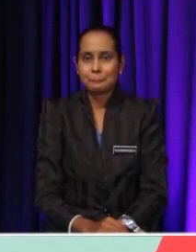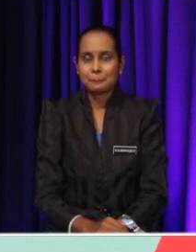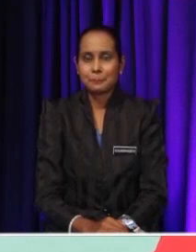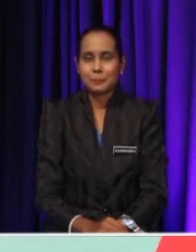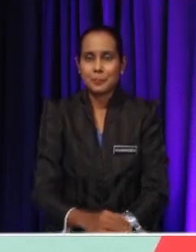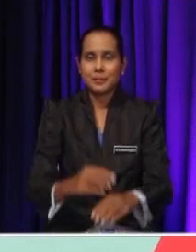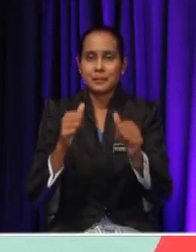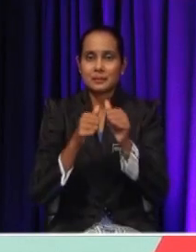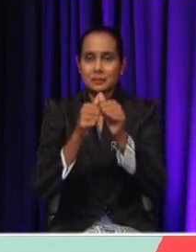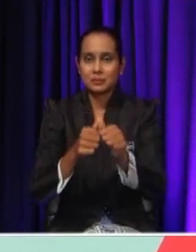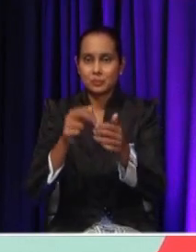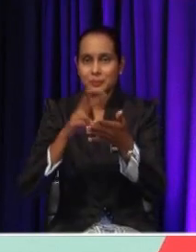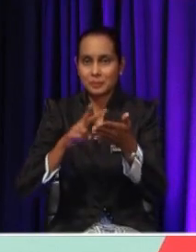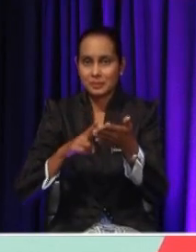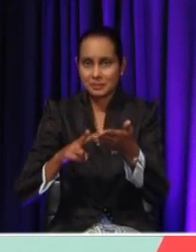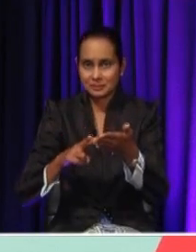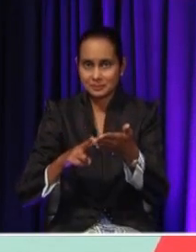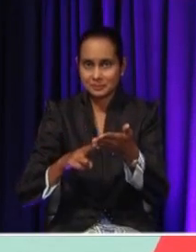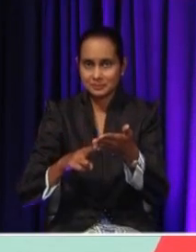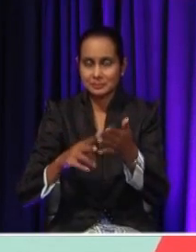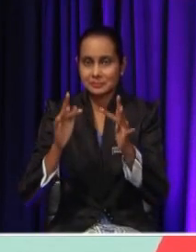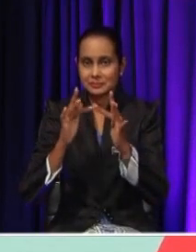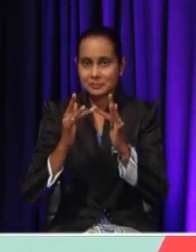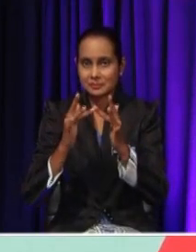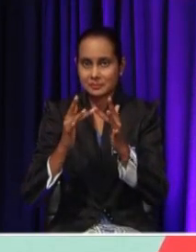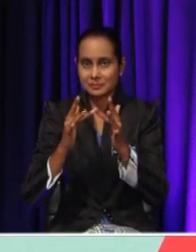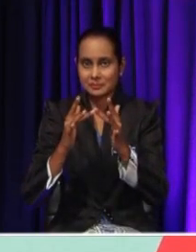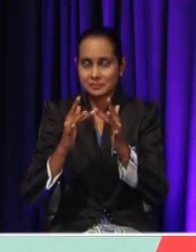berdasarkan pembacaan saya melalui internet